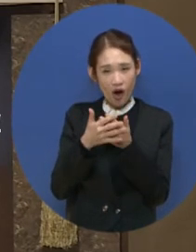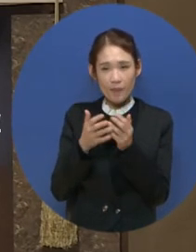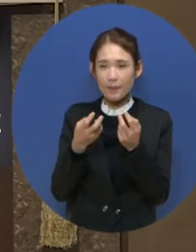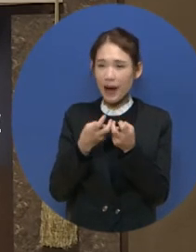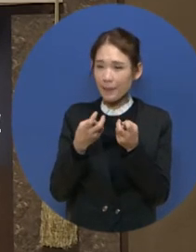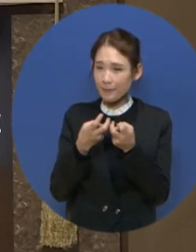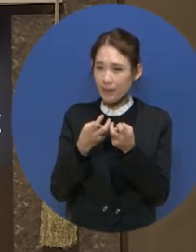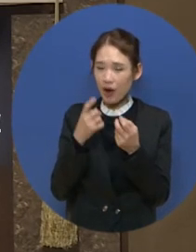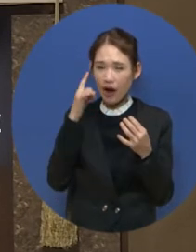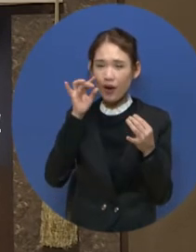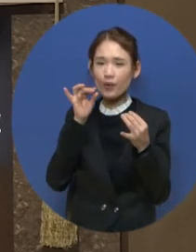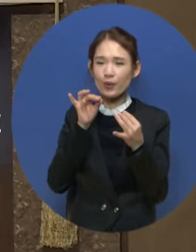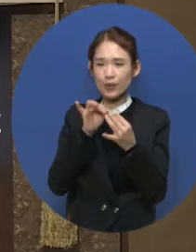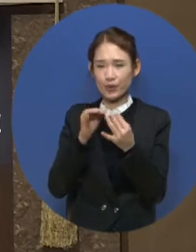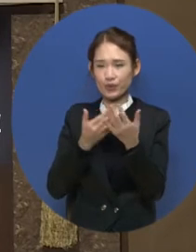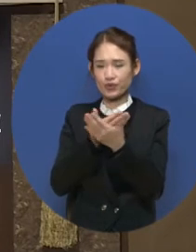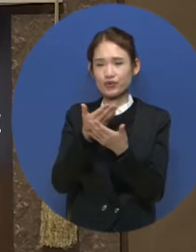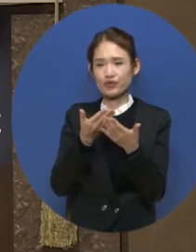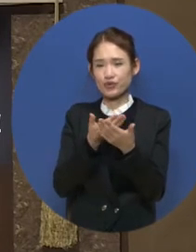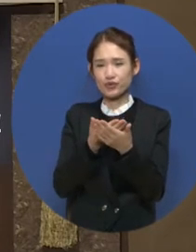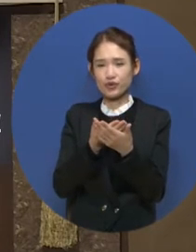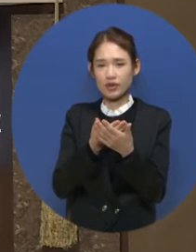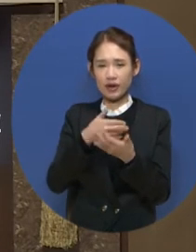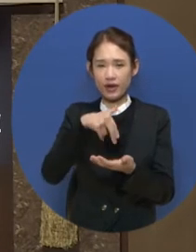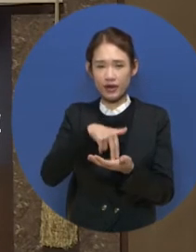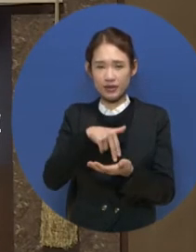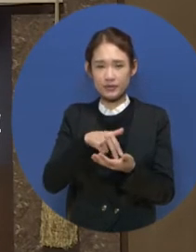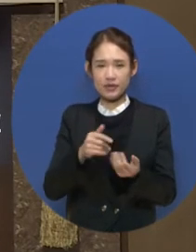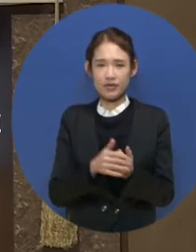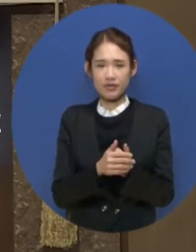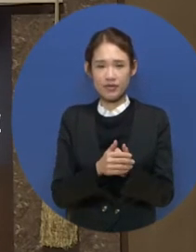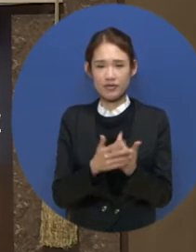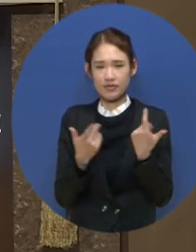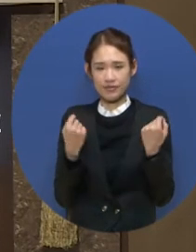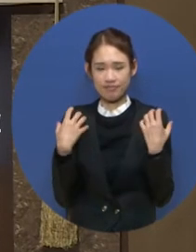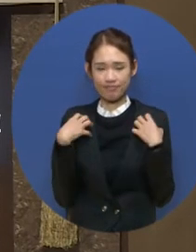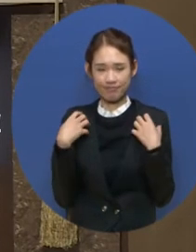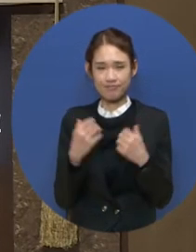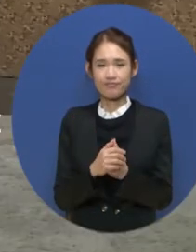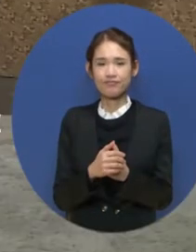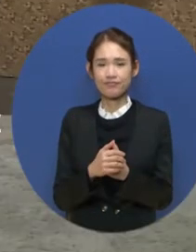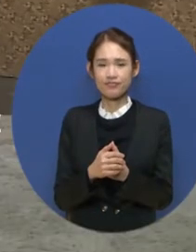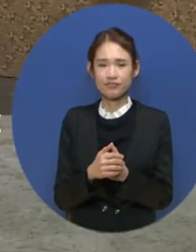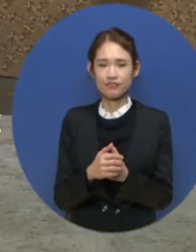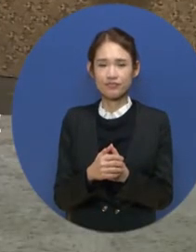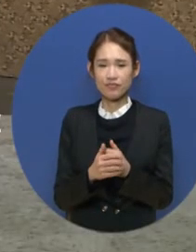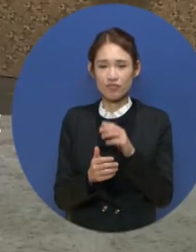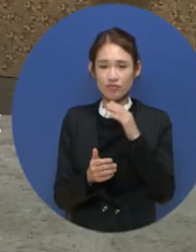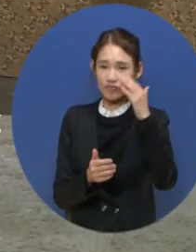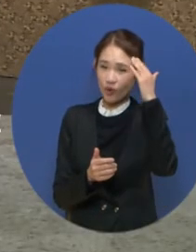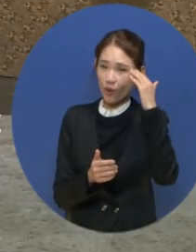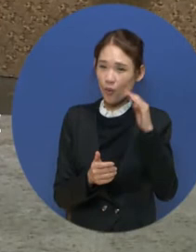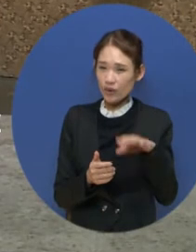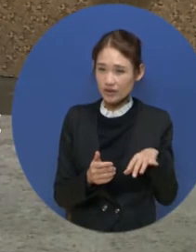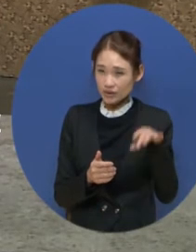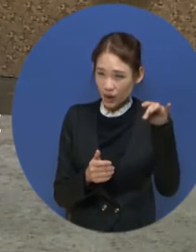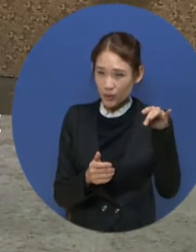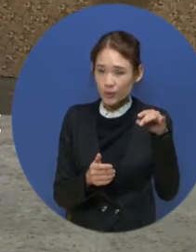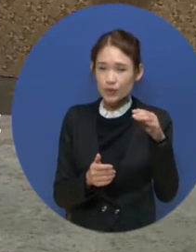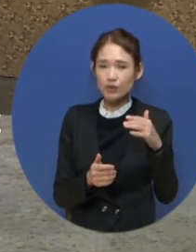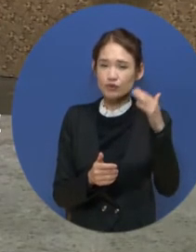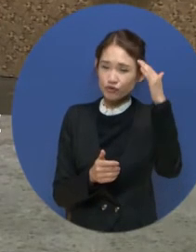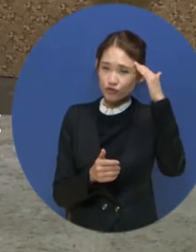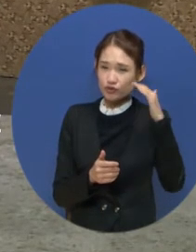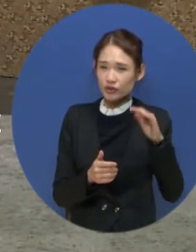노하우를 공유하는 차원에서 그렇게 이런 것들을 일을 하게 되었습니다 4 정말 그 국내 최초 또 국내